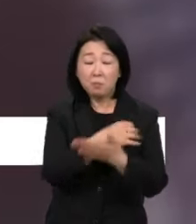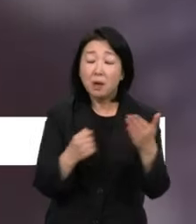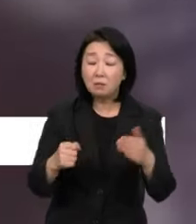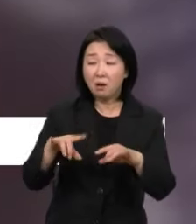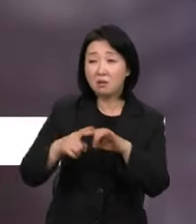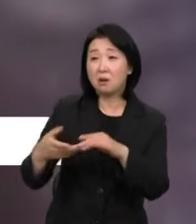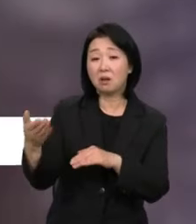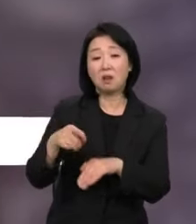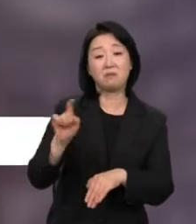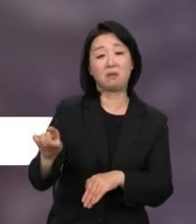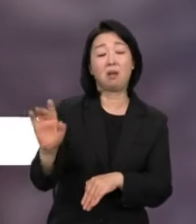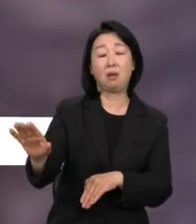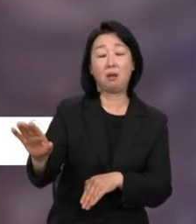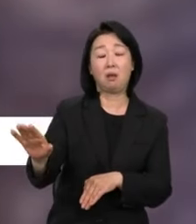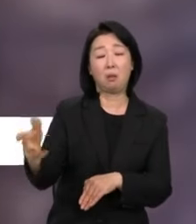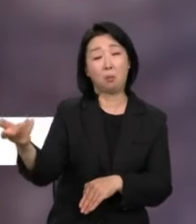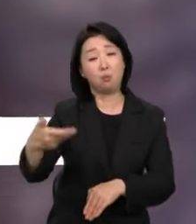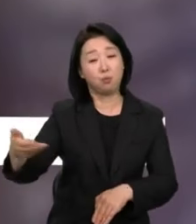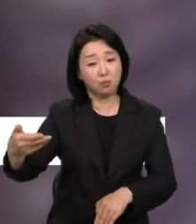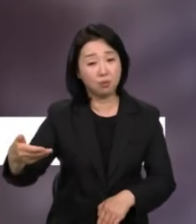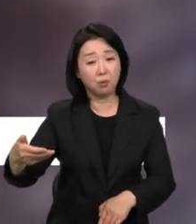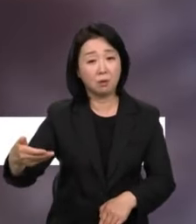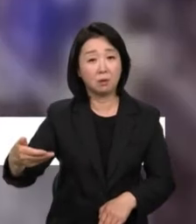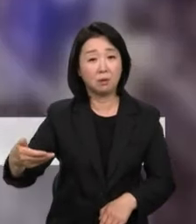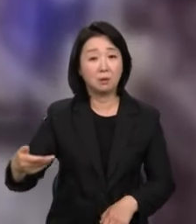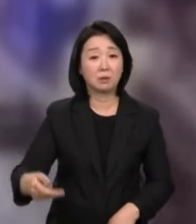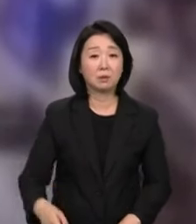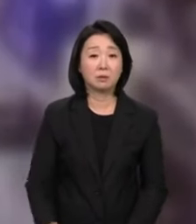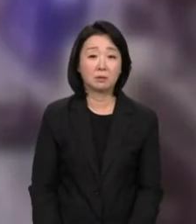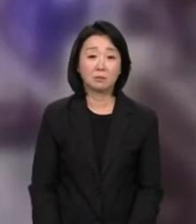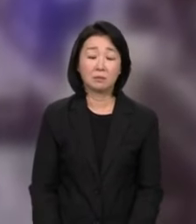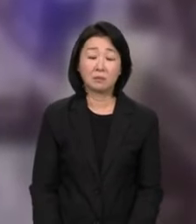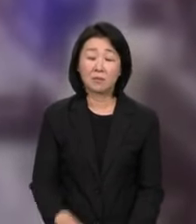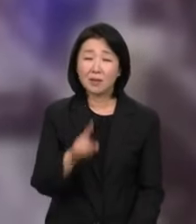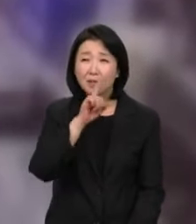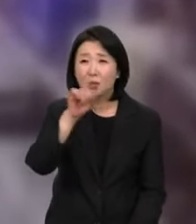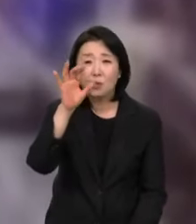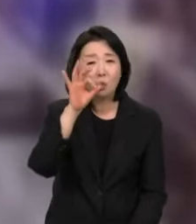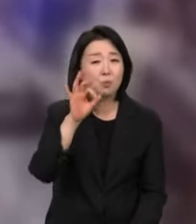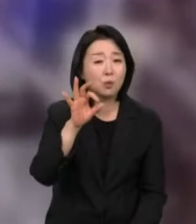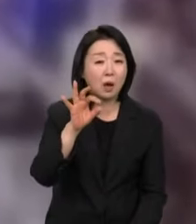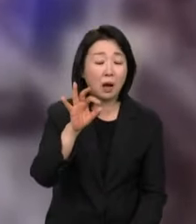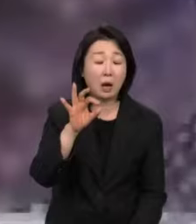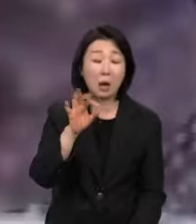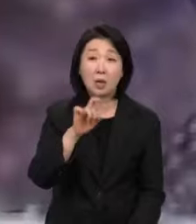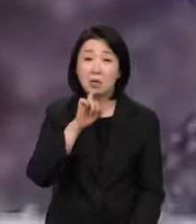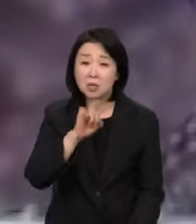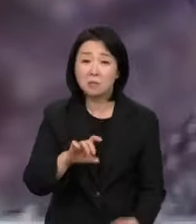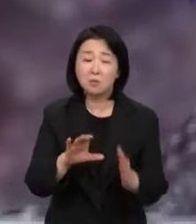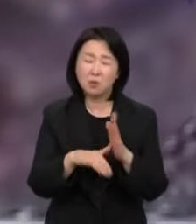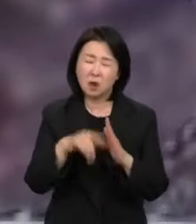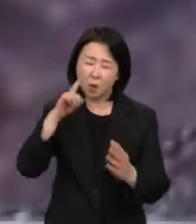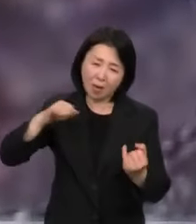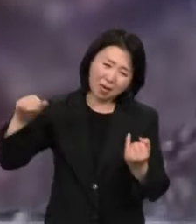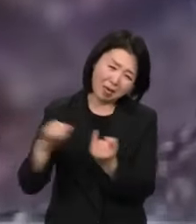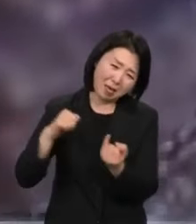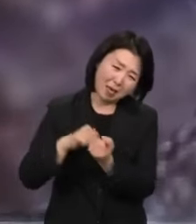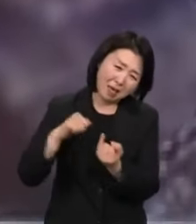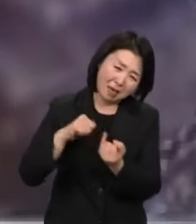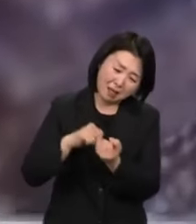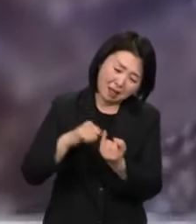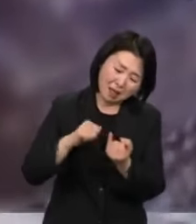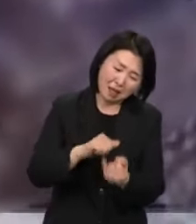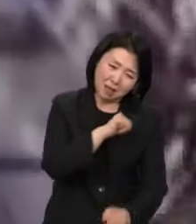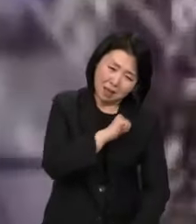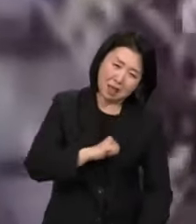곧장 전자레인지에 돌려버리는 거예요. 신고도 할 수 없었고 10분 동안 일방적인 폭행을 견뎌야